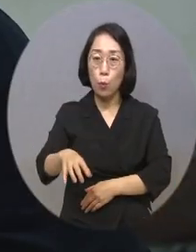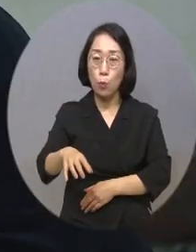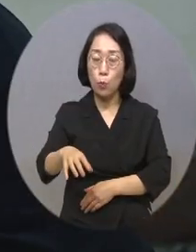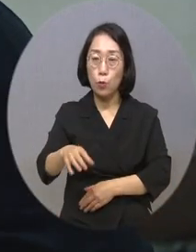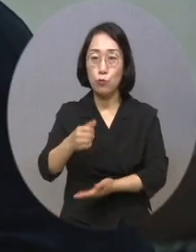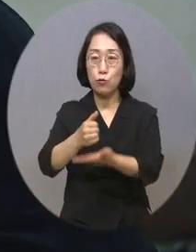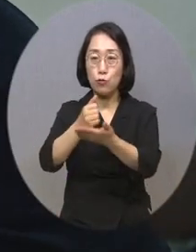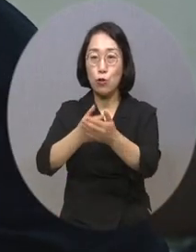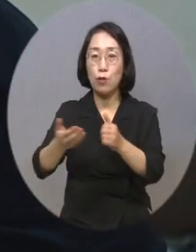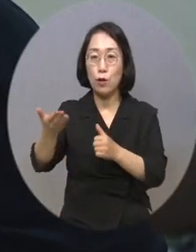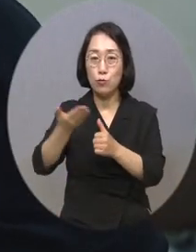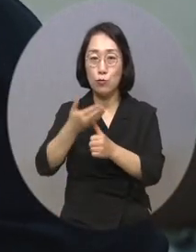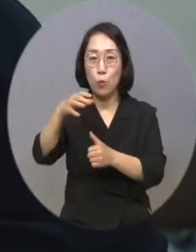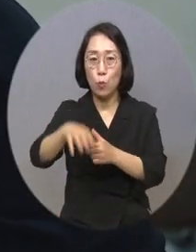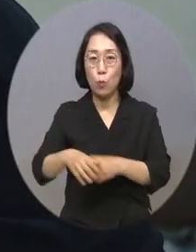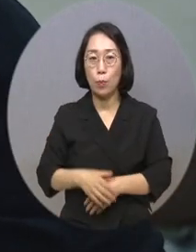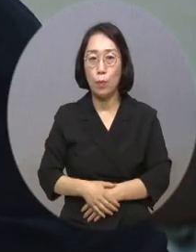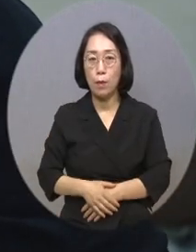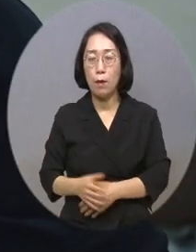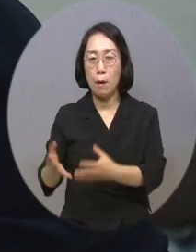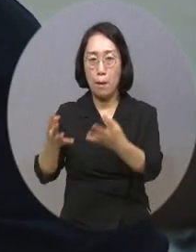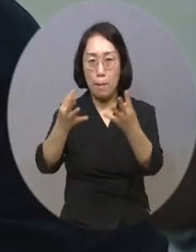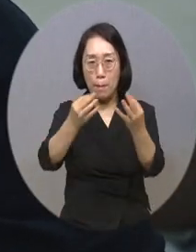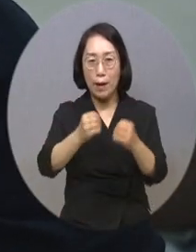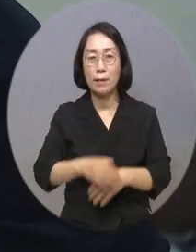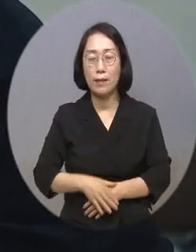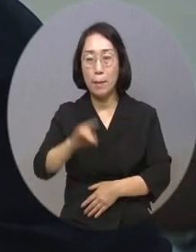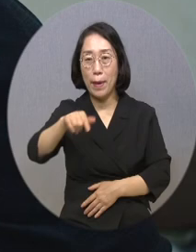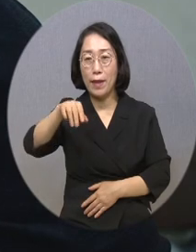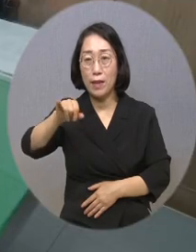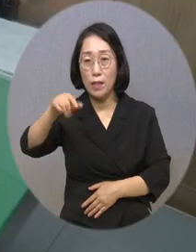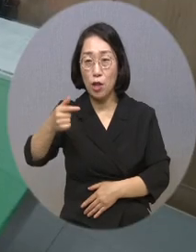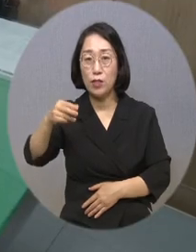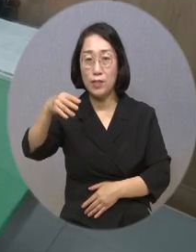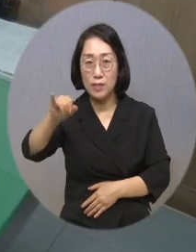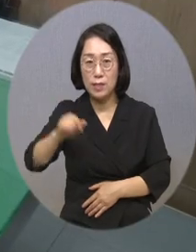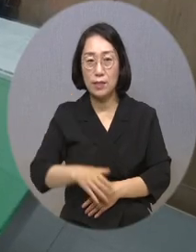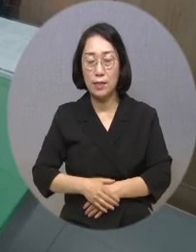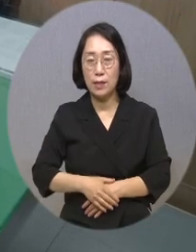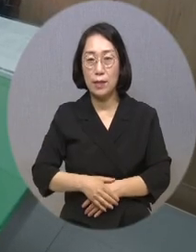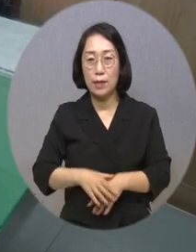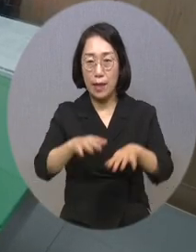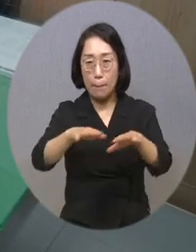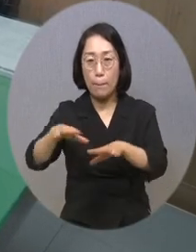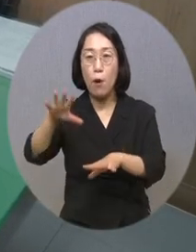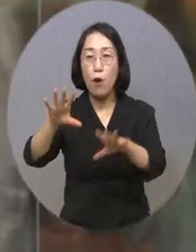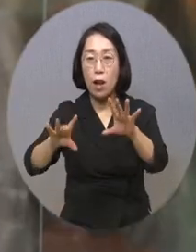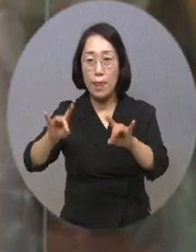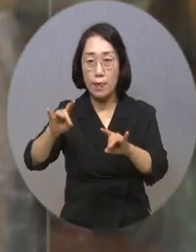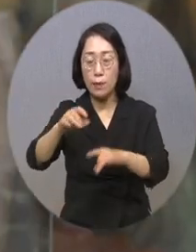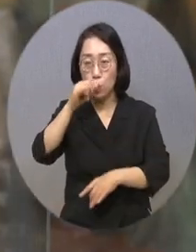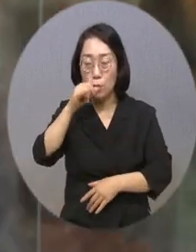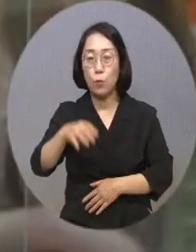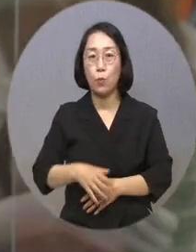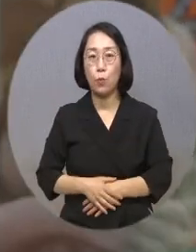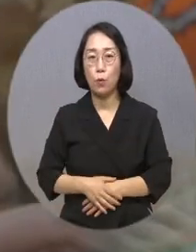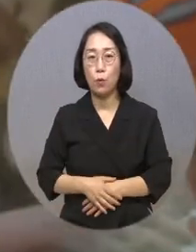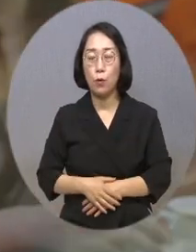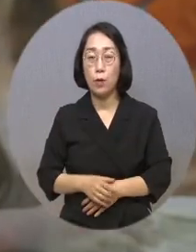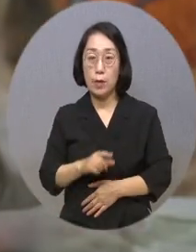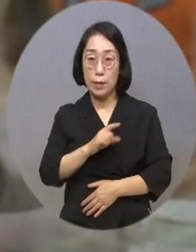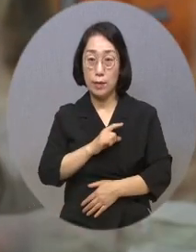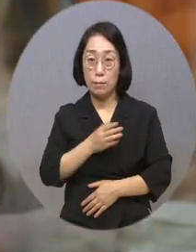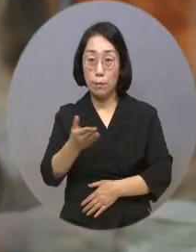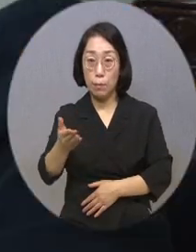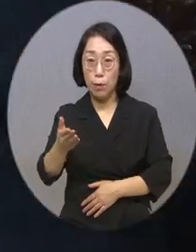집 추천이 많죠. 그쪽 회사 몇 년지도 있지, 황도 개벌레도 있지. 제가 또 이거 관련해서 또 노래 가사를 써야 돼가지고 부은수님 성함이 노래에